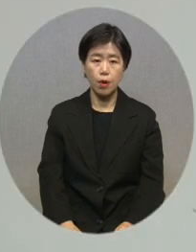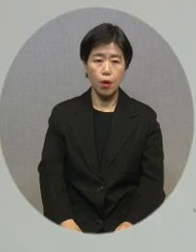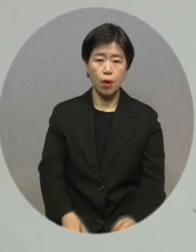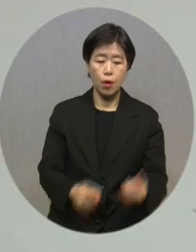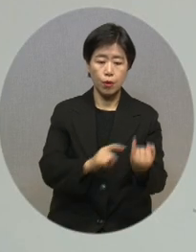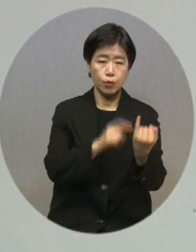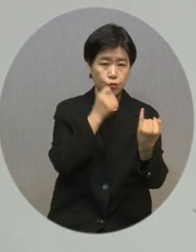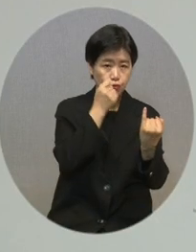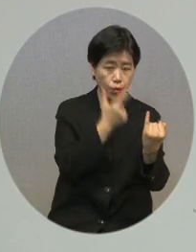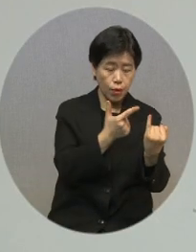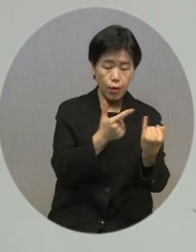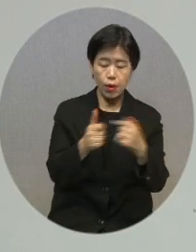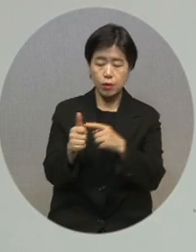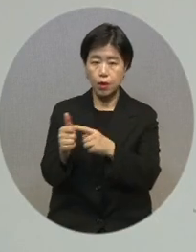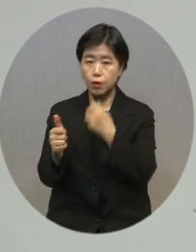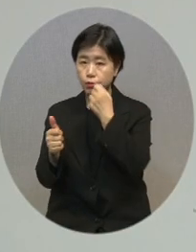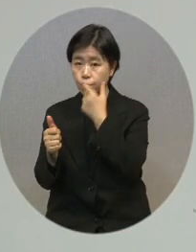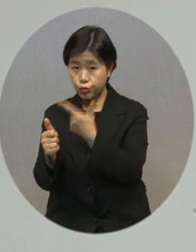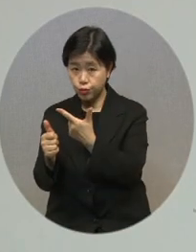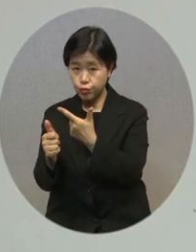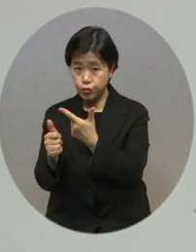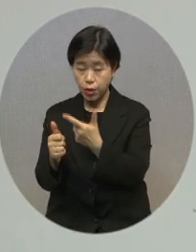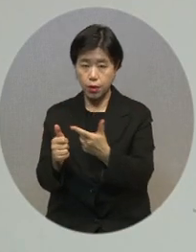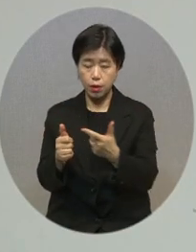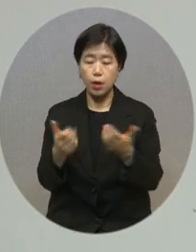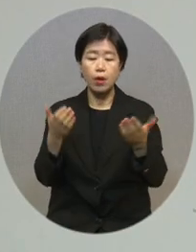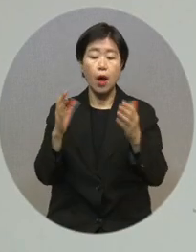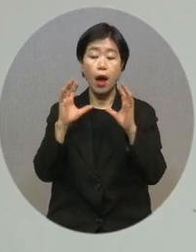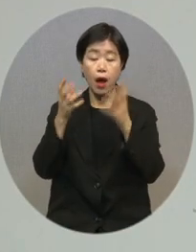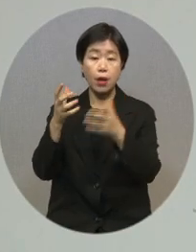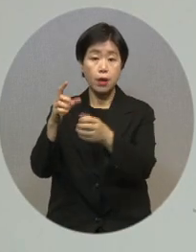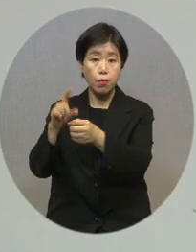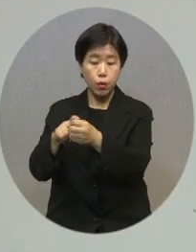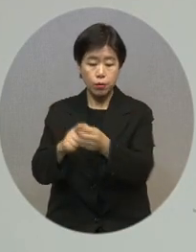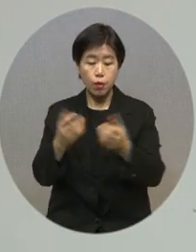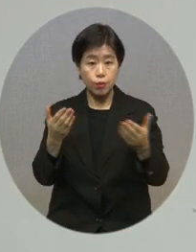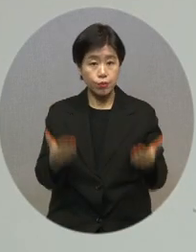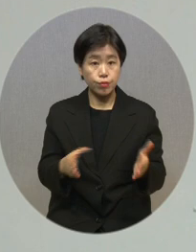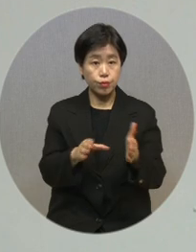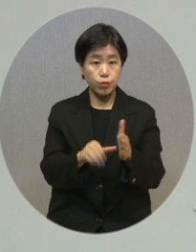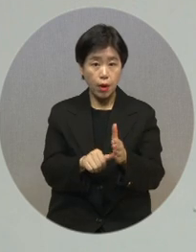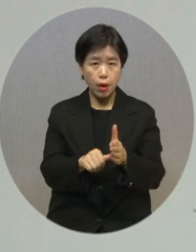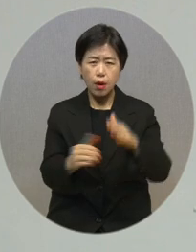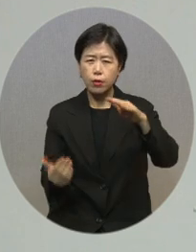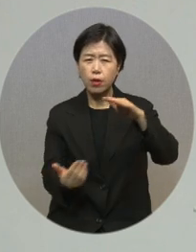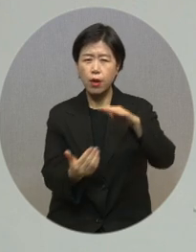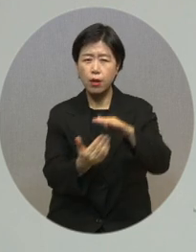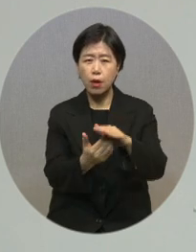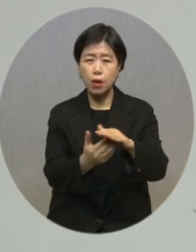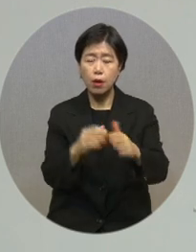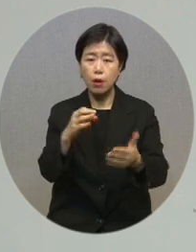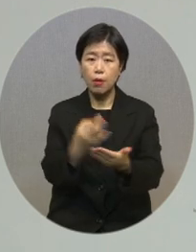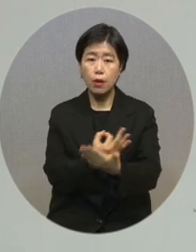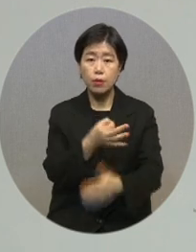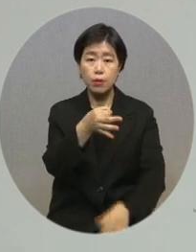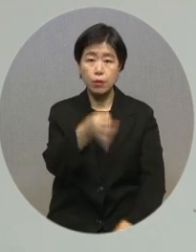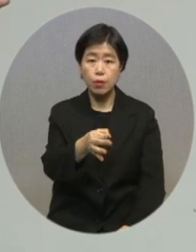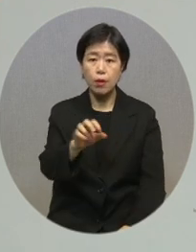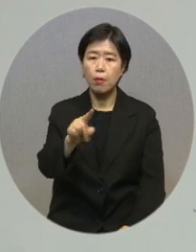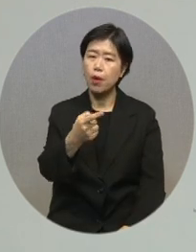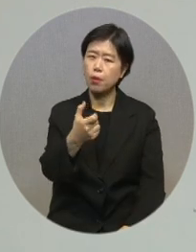경우에는 지금은 육아 휴직 급여가 그 최대가 그 상한선이 150만 원입니다. 네. 육아 휴직 급여가. 네. 근데